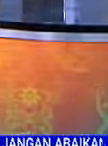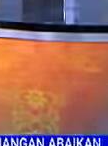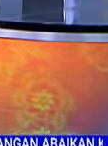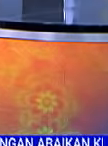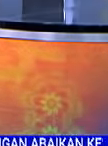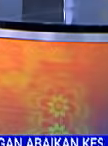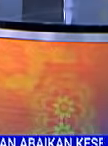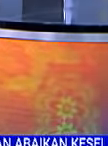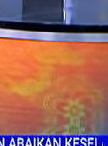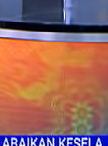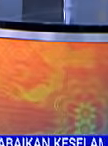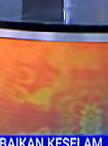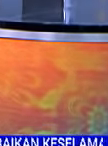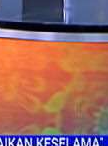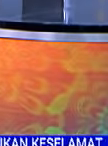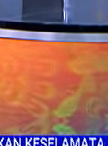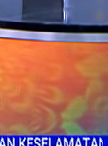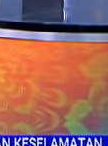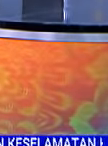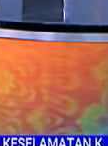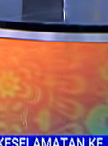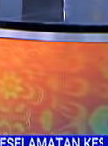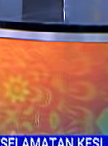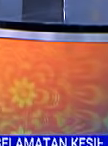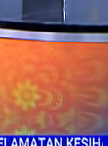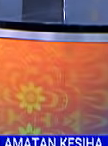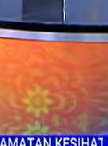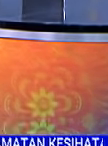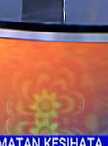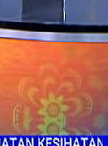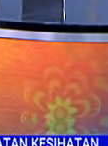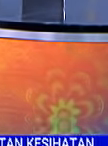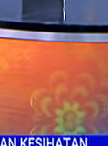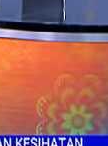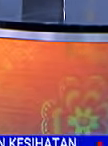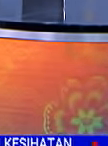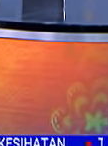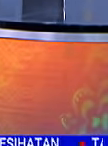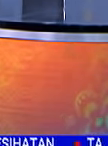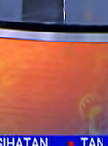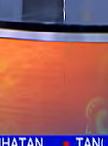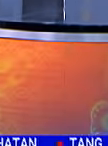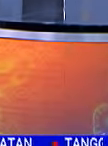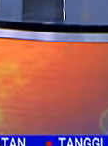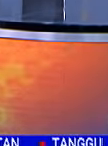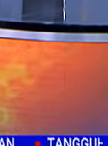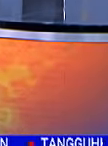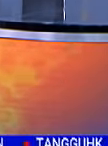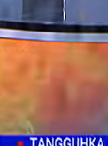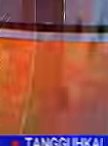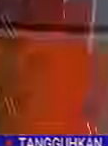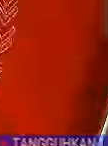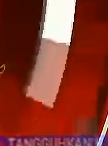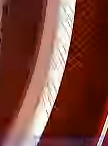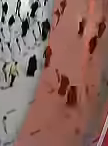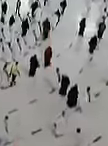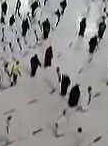Saudara, berita wilayah 16 Oktober 2021. Saya Alif Ashraf Kamanur dan berikut paparan utama hari ini.